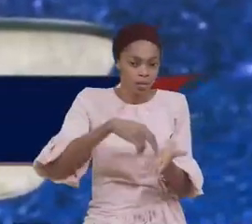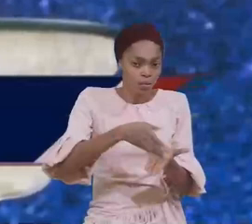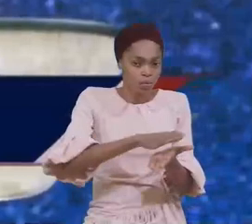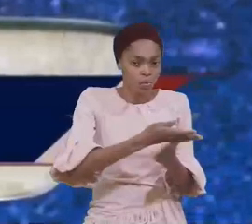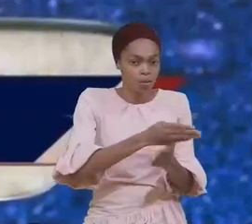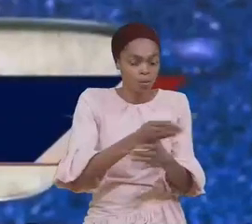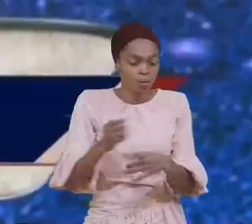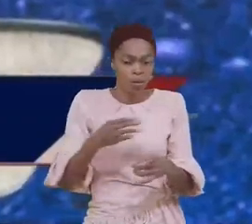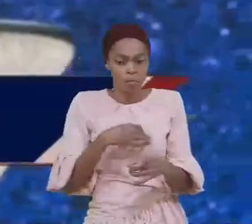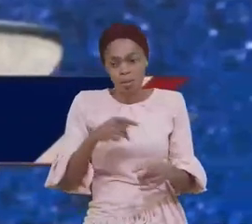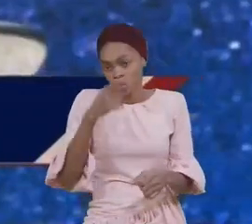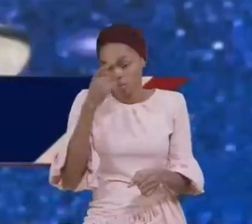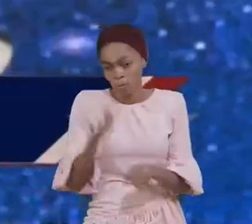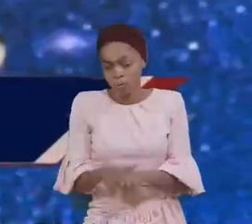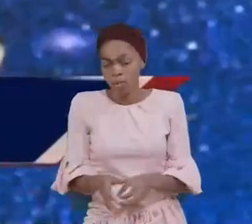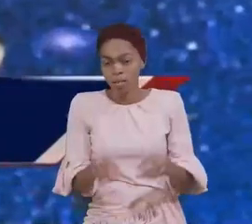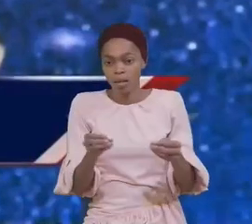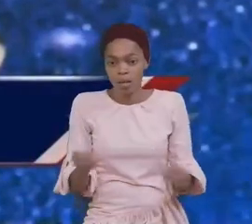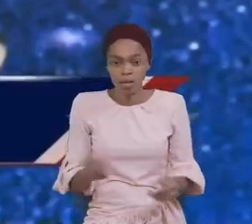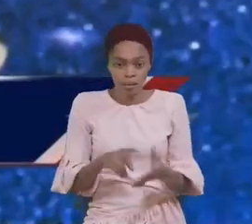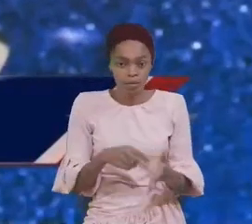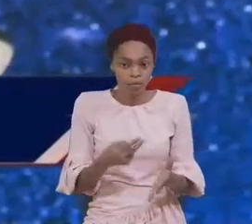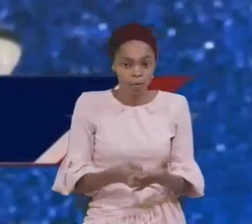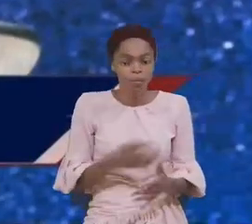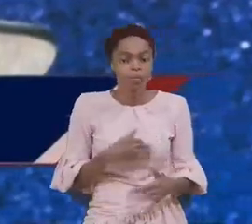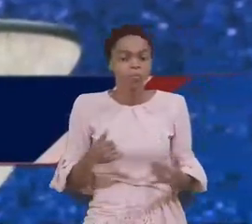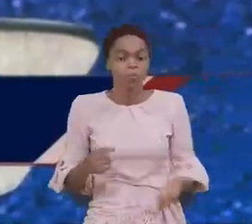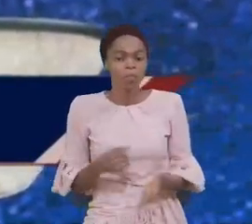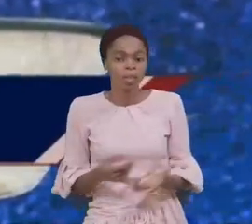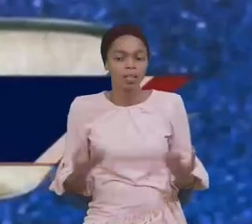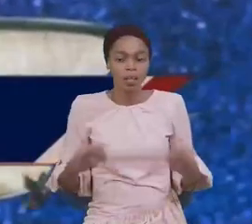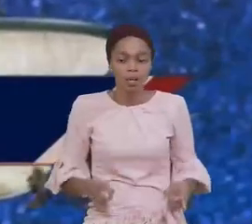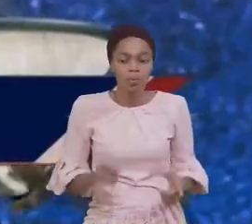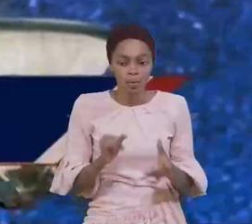mer et la terre promise. Alors,